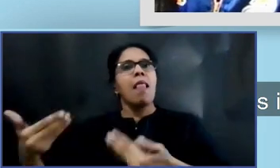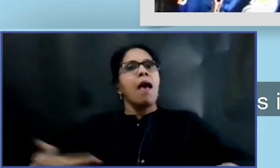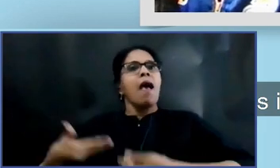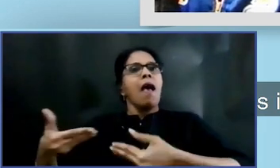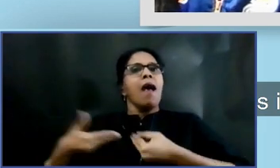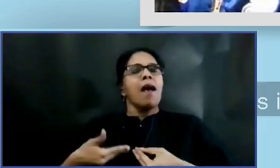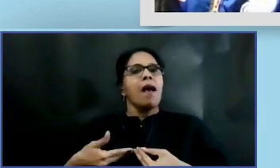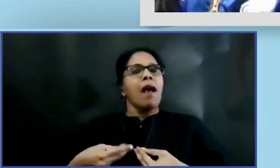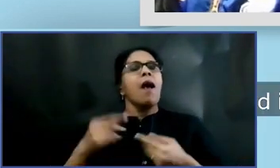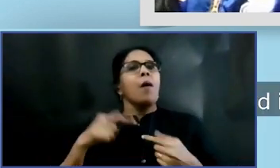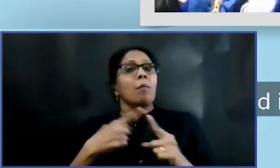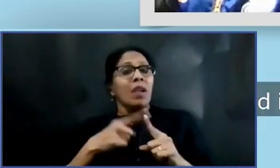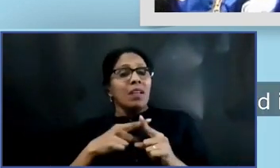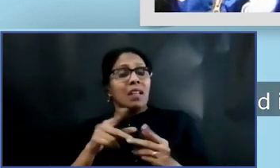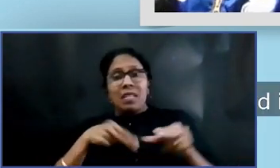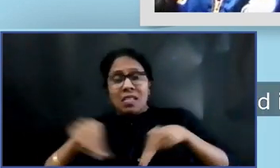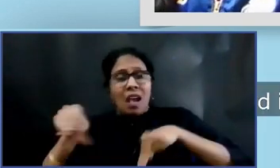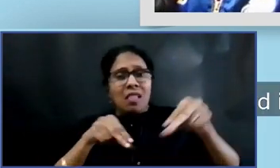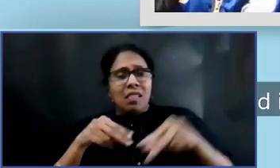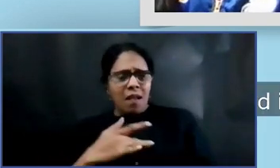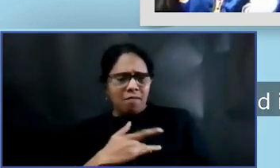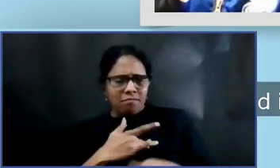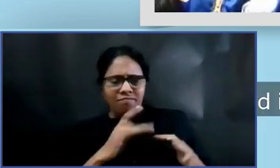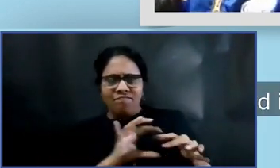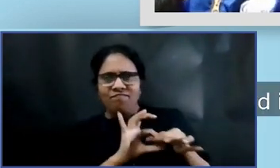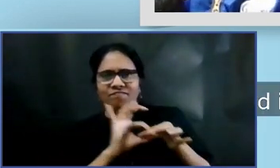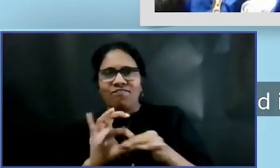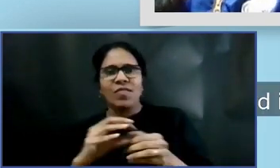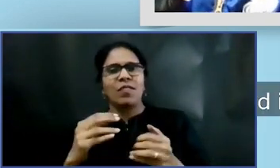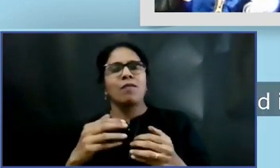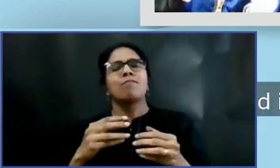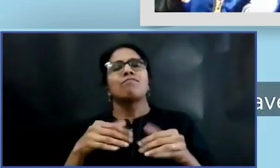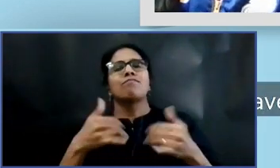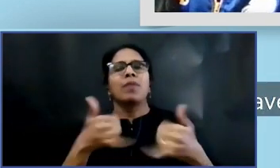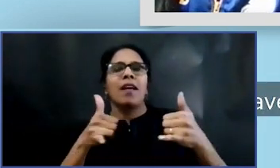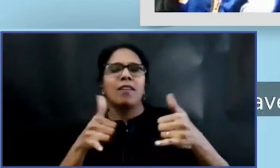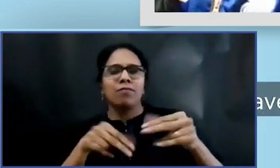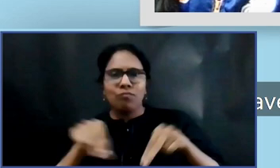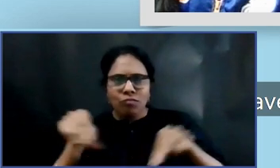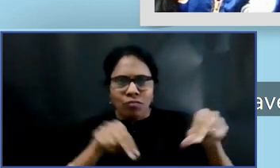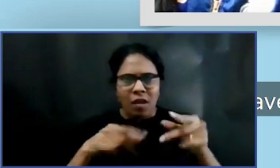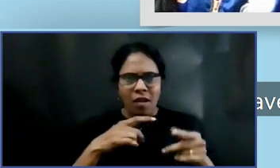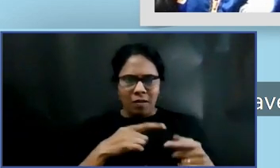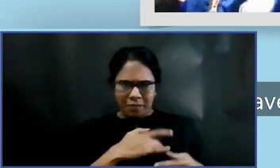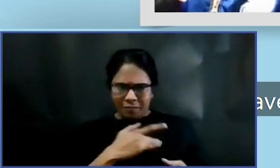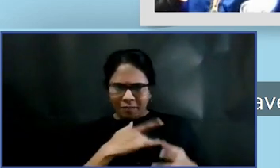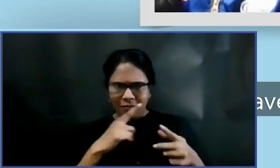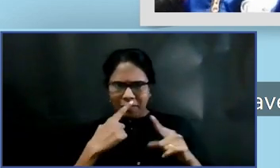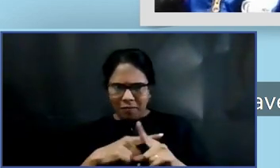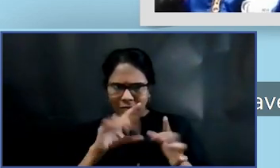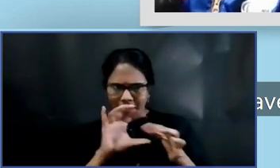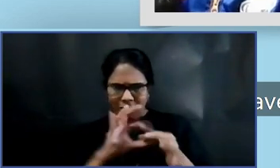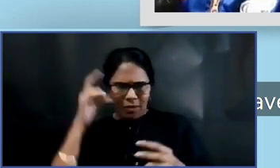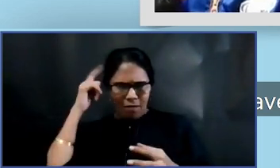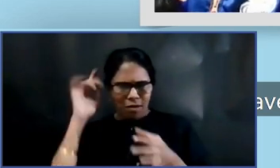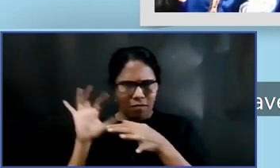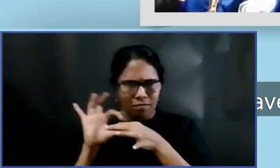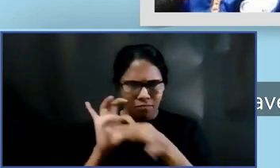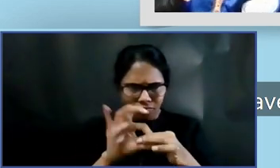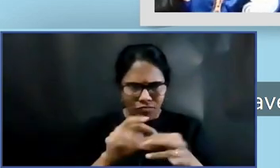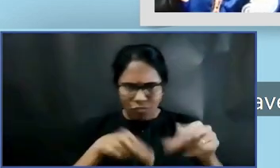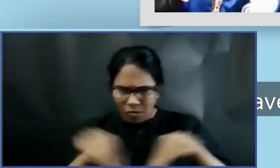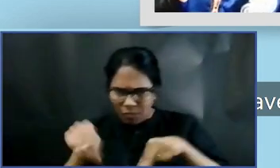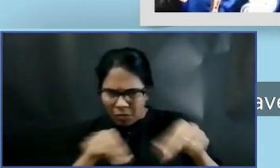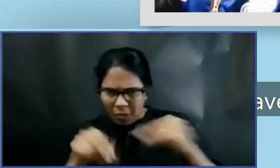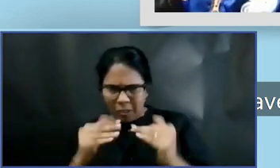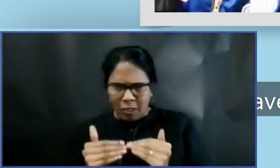है. तीसरी क्योंकि वो मन और ब्रेन एक रहेगा कि हमको खेलना है, हम आगे